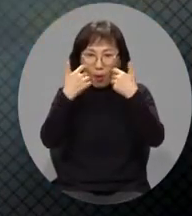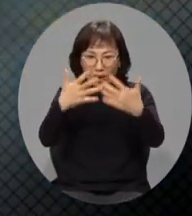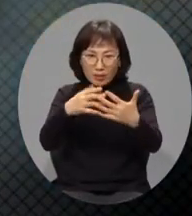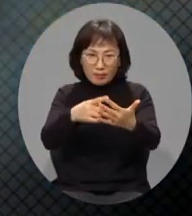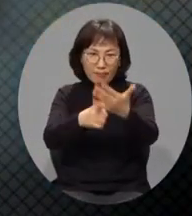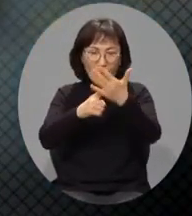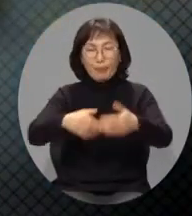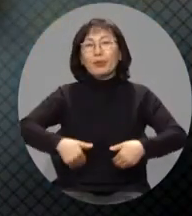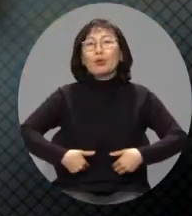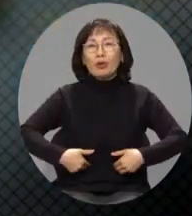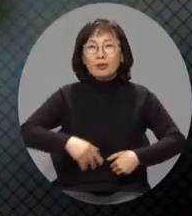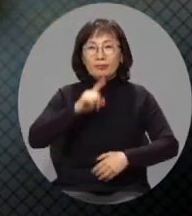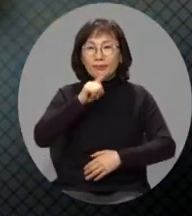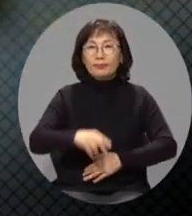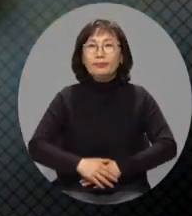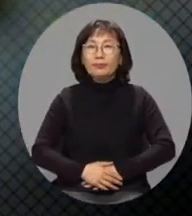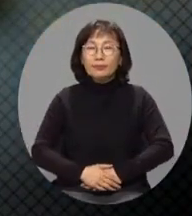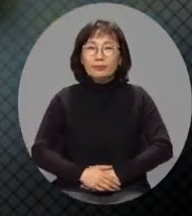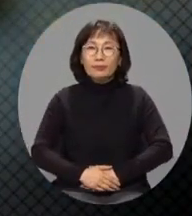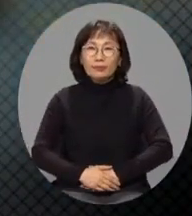보입니다 mbc 뉴스킨 마약 입니다